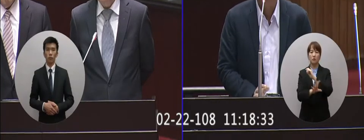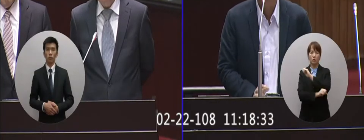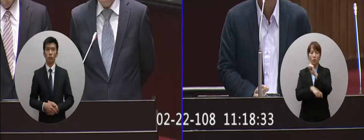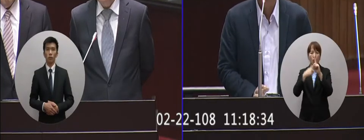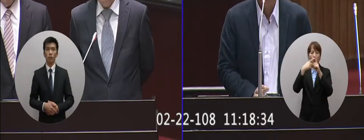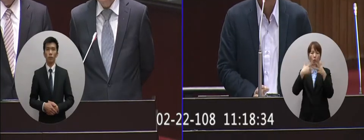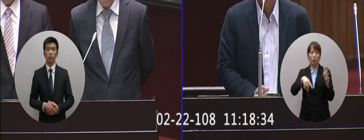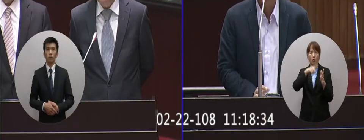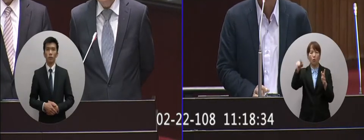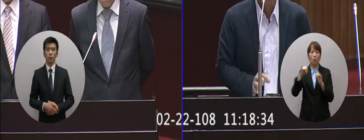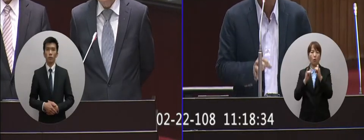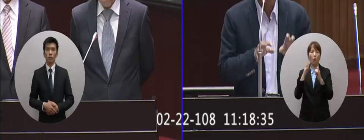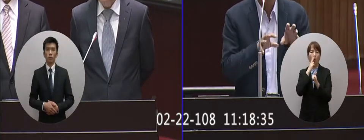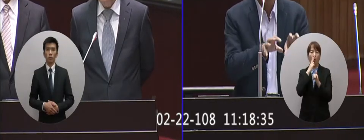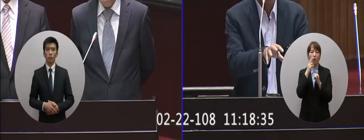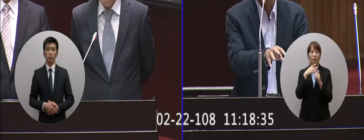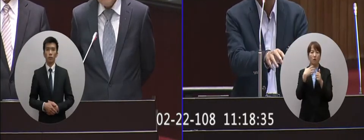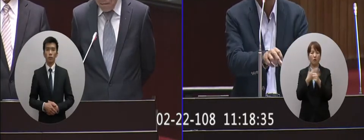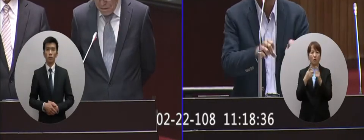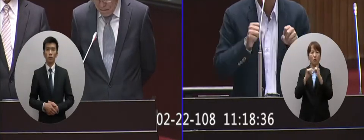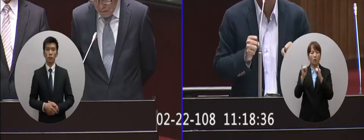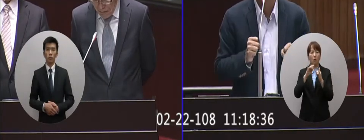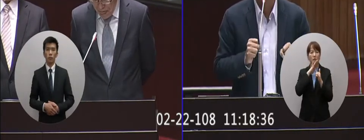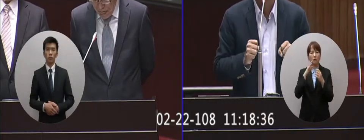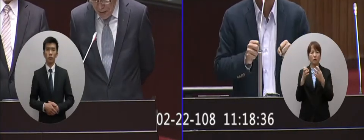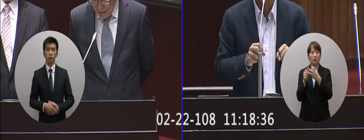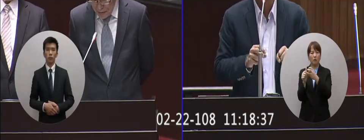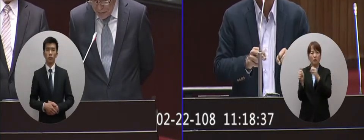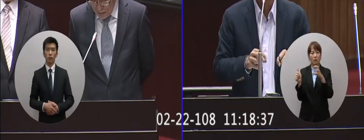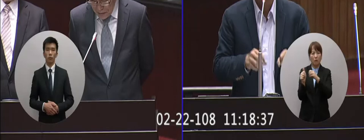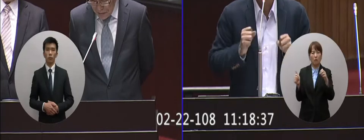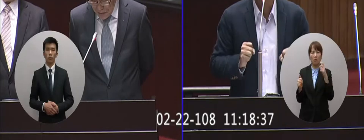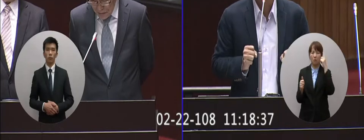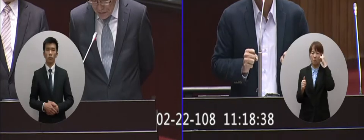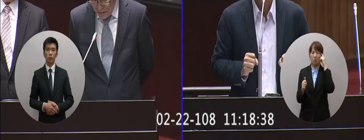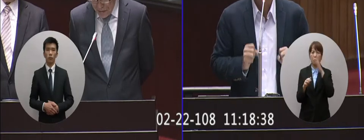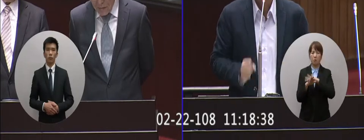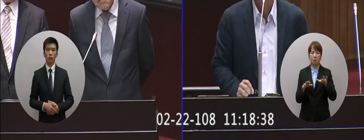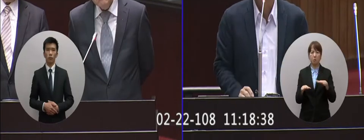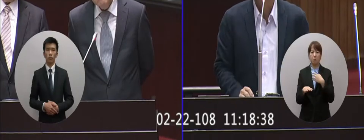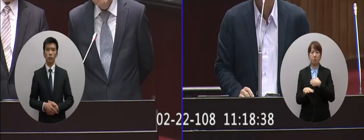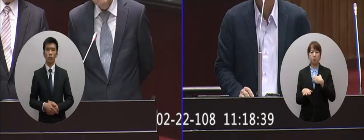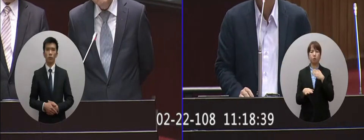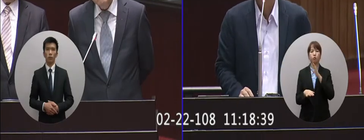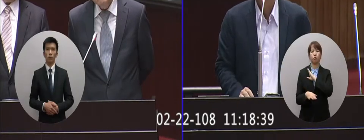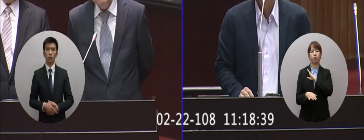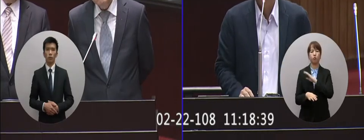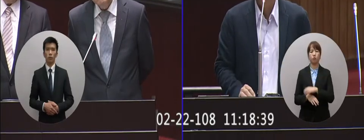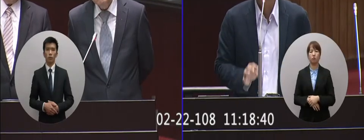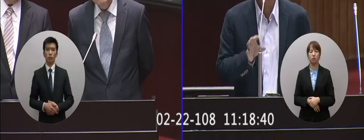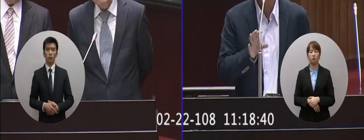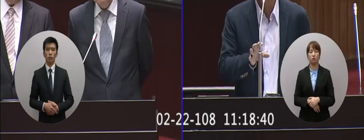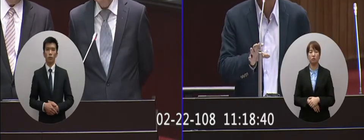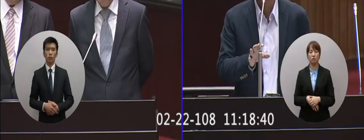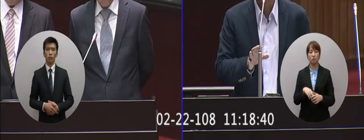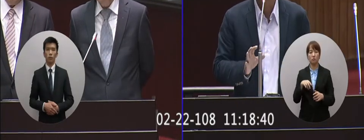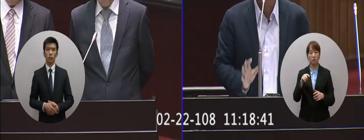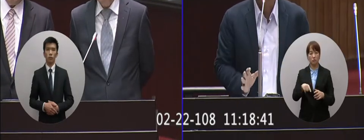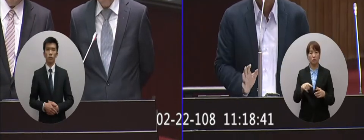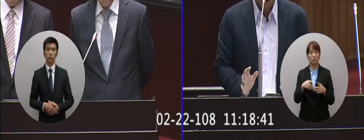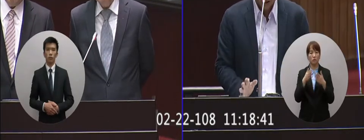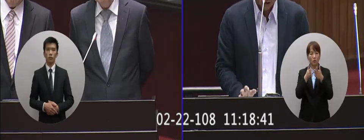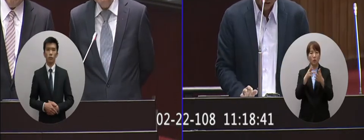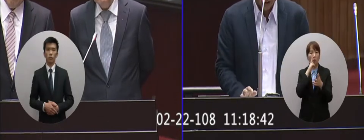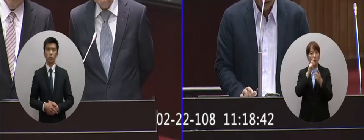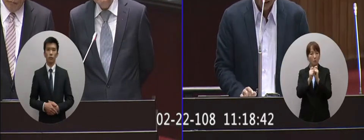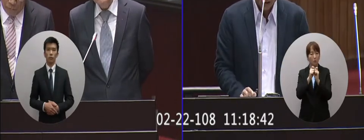烟的很多，那得对被审评股给提钱出来，一得是。感觉无啥欢喜，啊，那这个部分是不